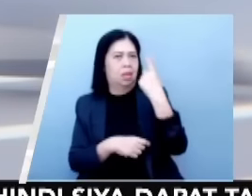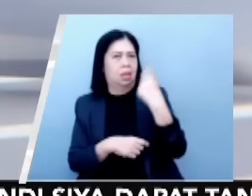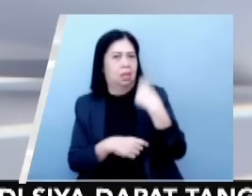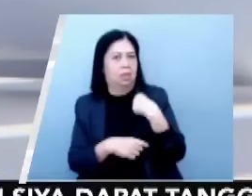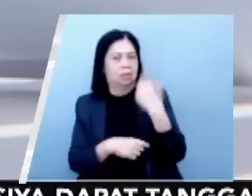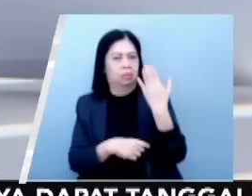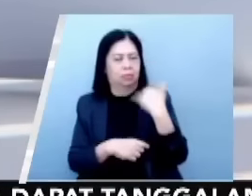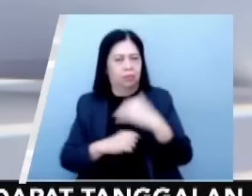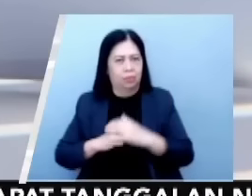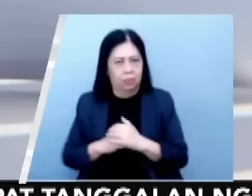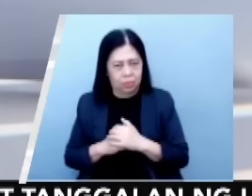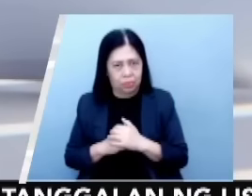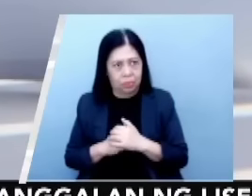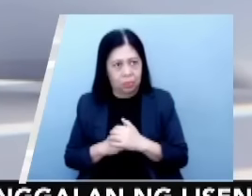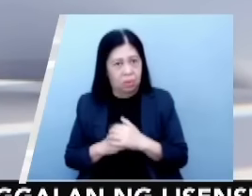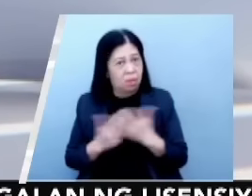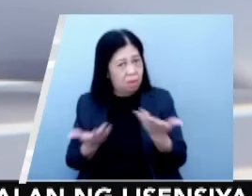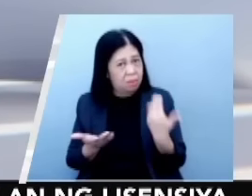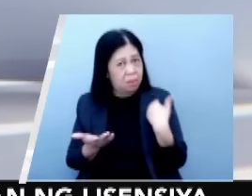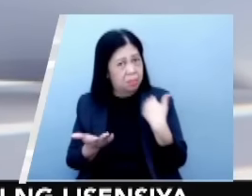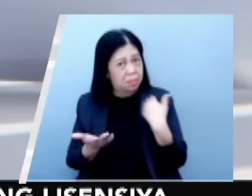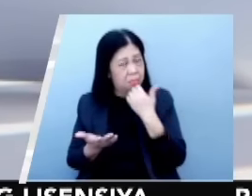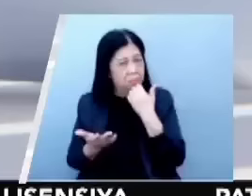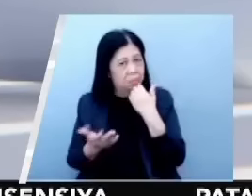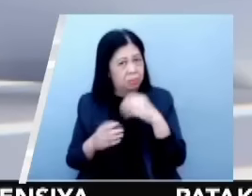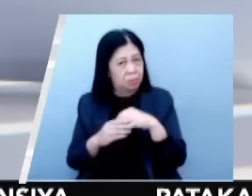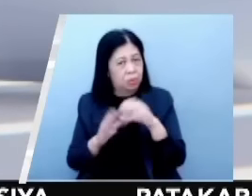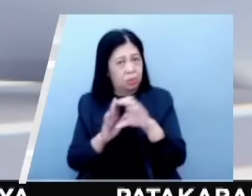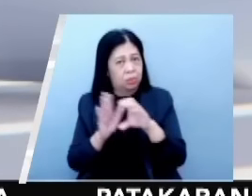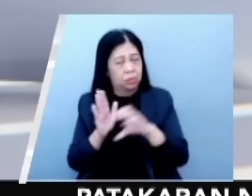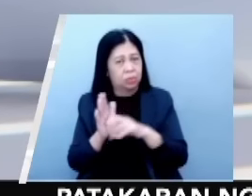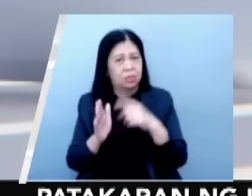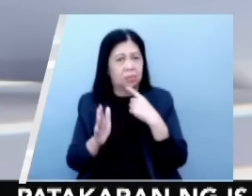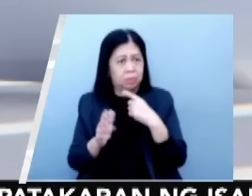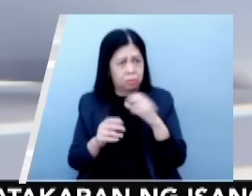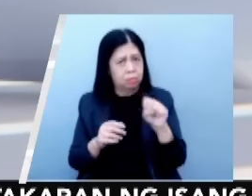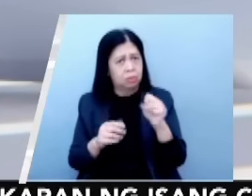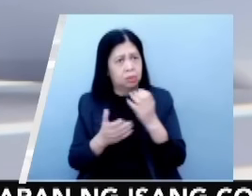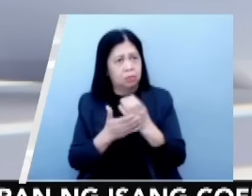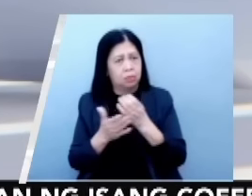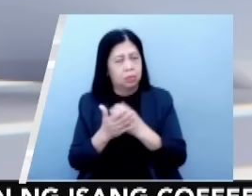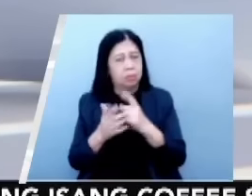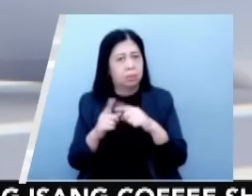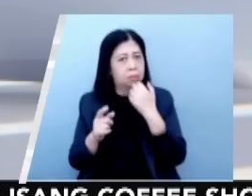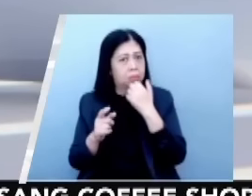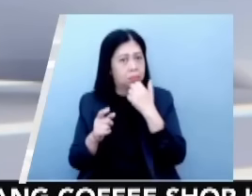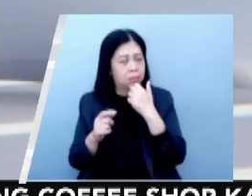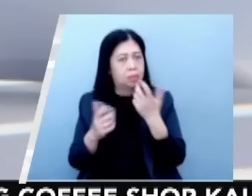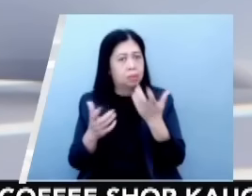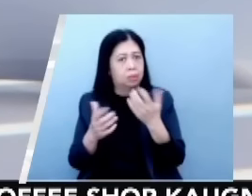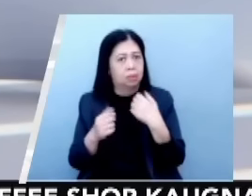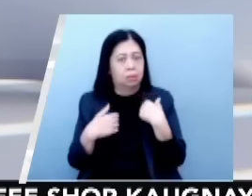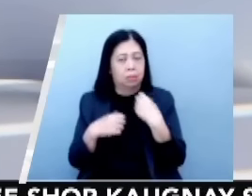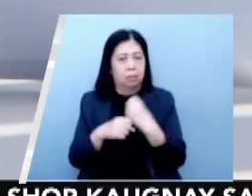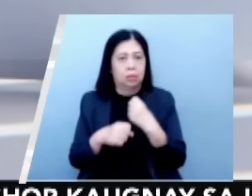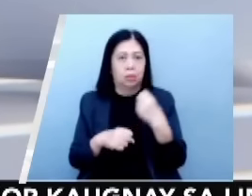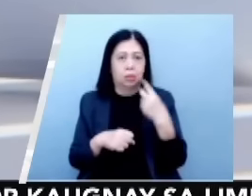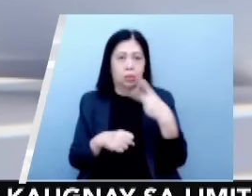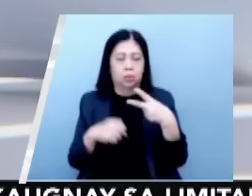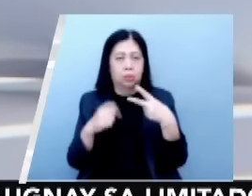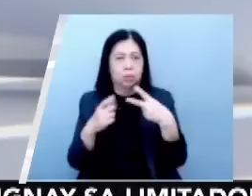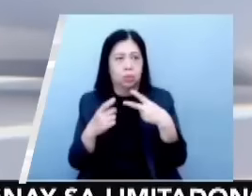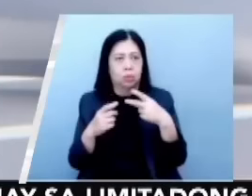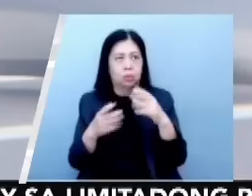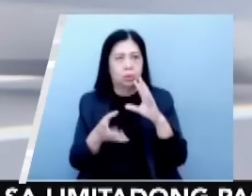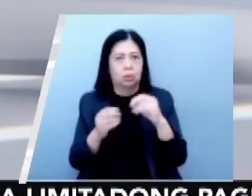were there mistakes in the Constitution? Sabi ko, of course. But if we made mistakes, we made two. We overestimated